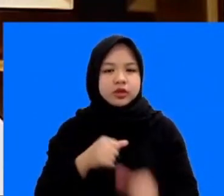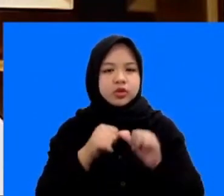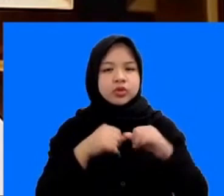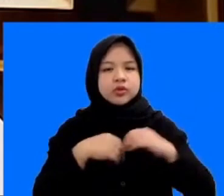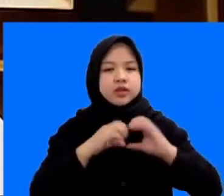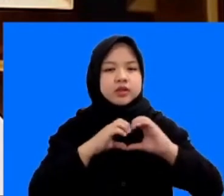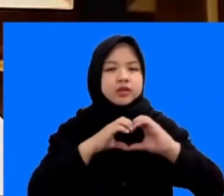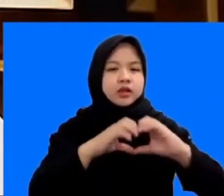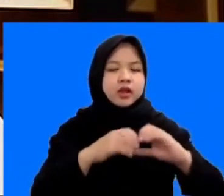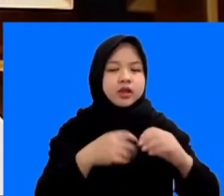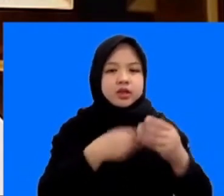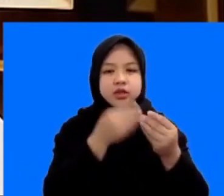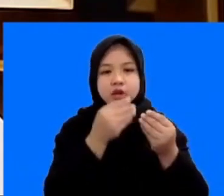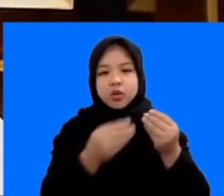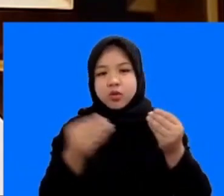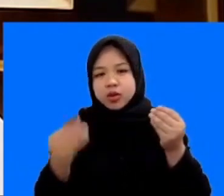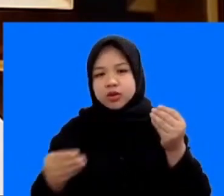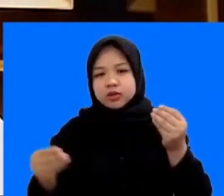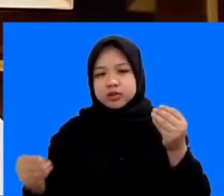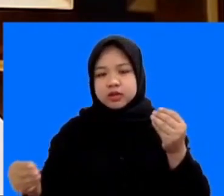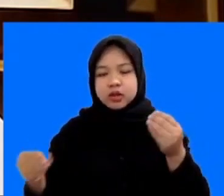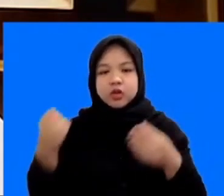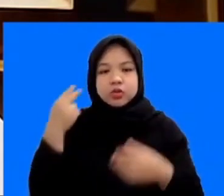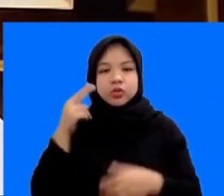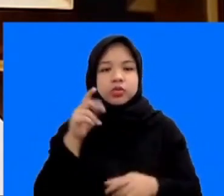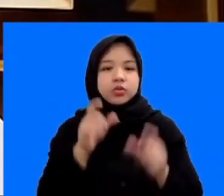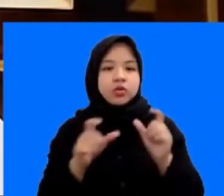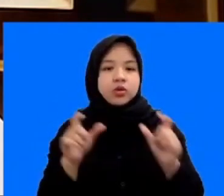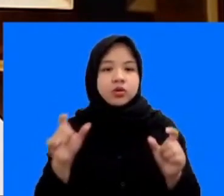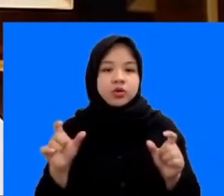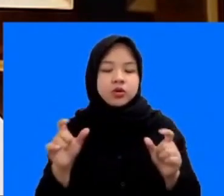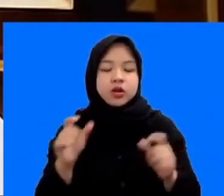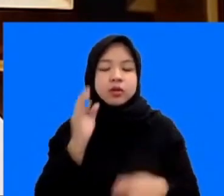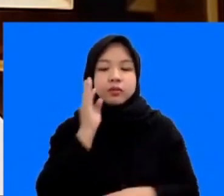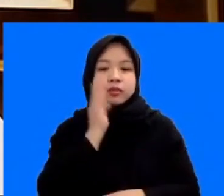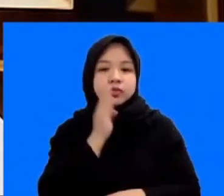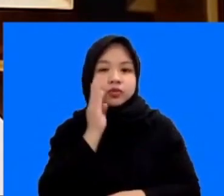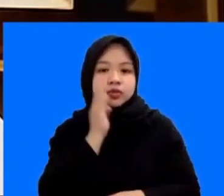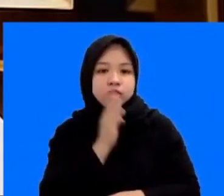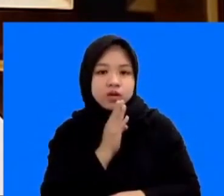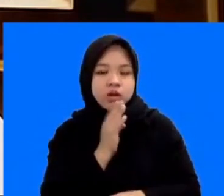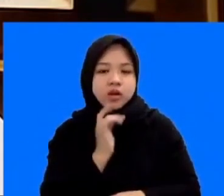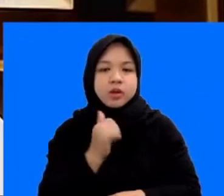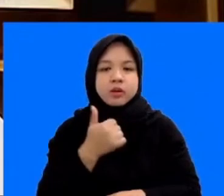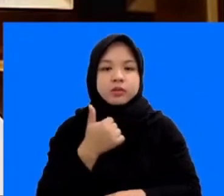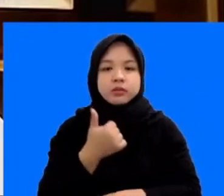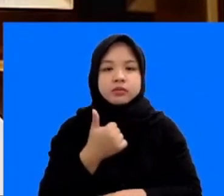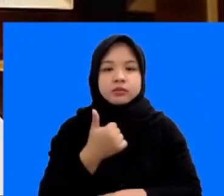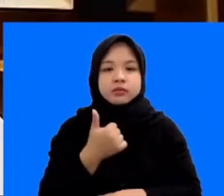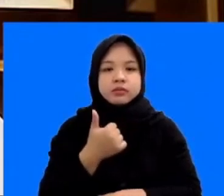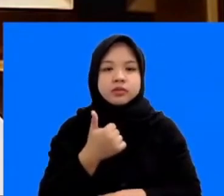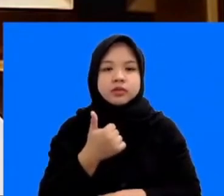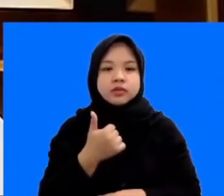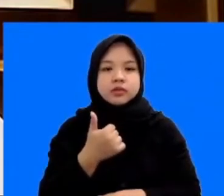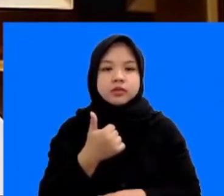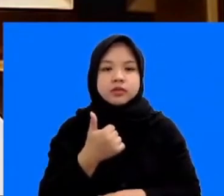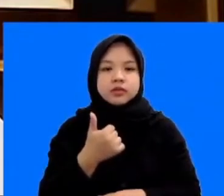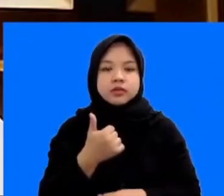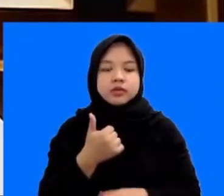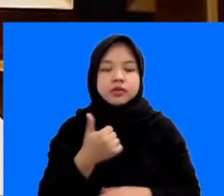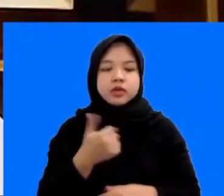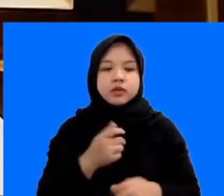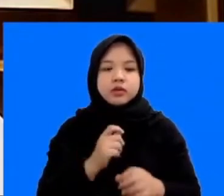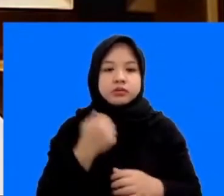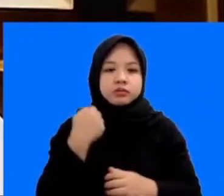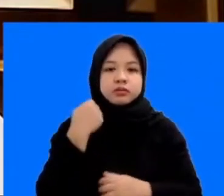kita warisi dan kepada para pemuda dapat kemudian melanjutkan atau enggak